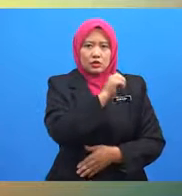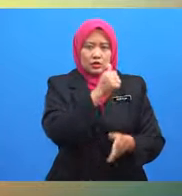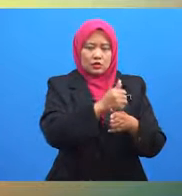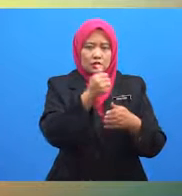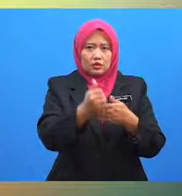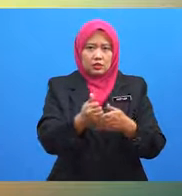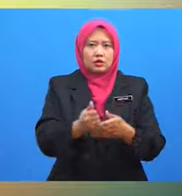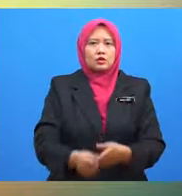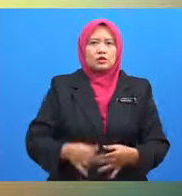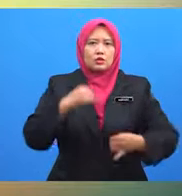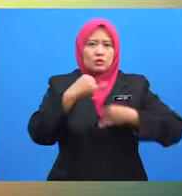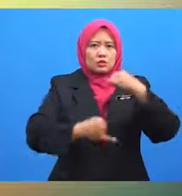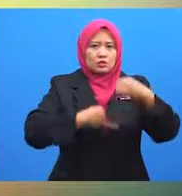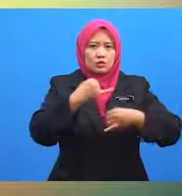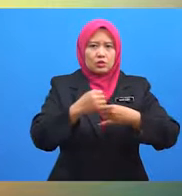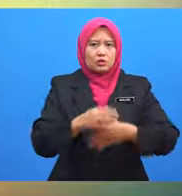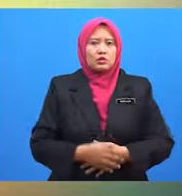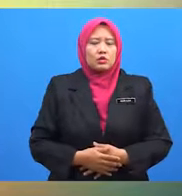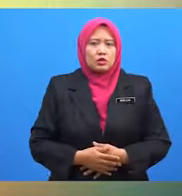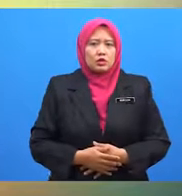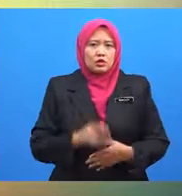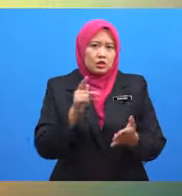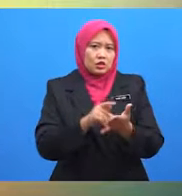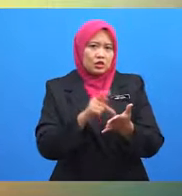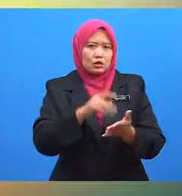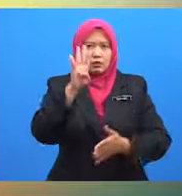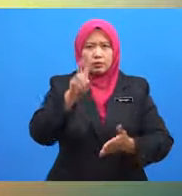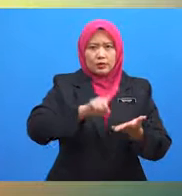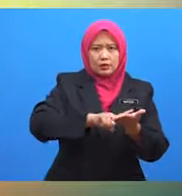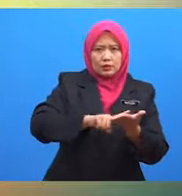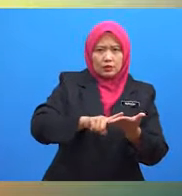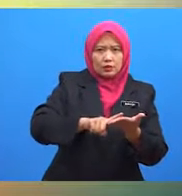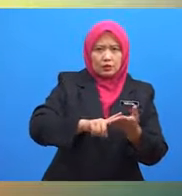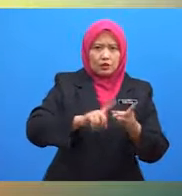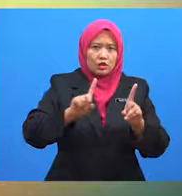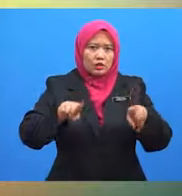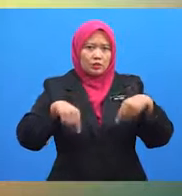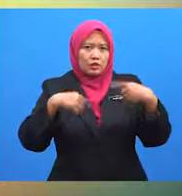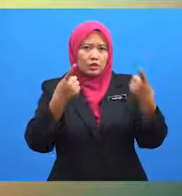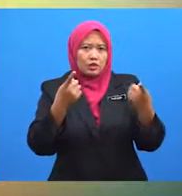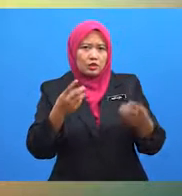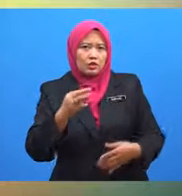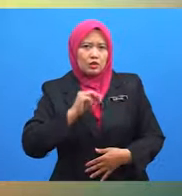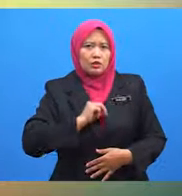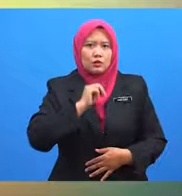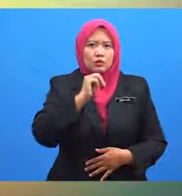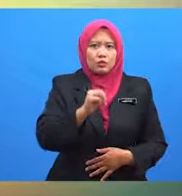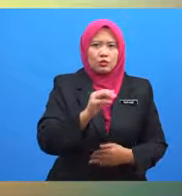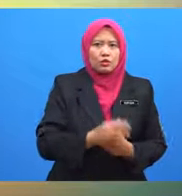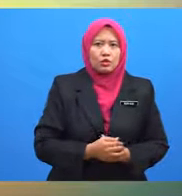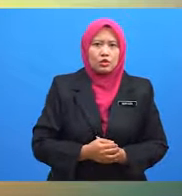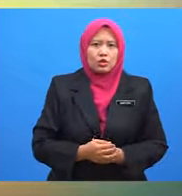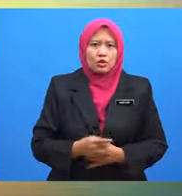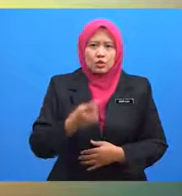kemudian, baginda berangkat dari Muar Tamuar, sebuah kota, menggerakkan tentera 20,000